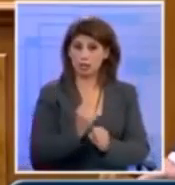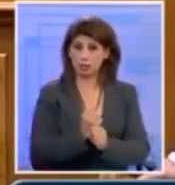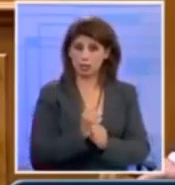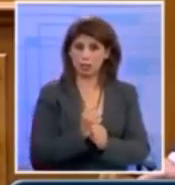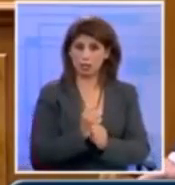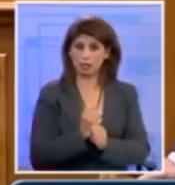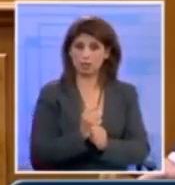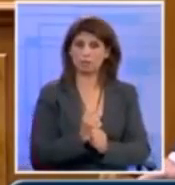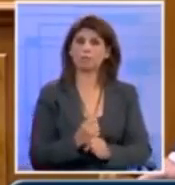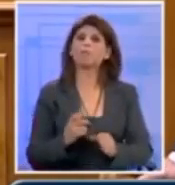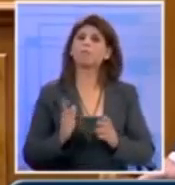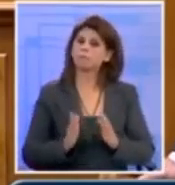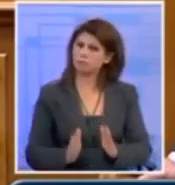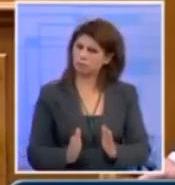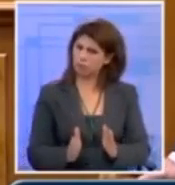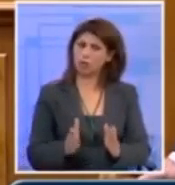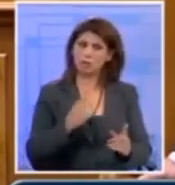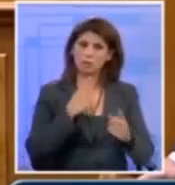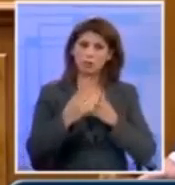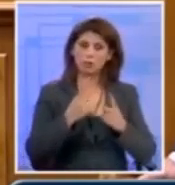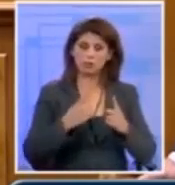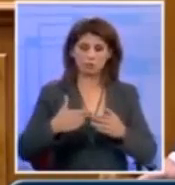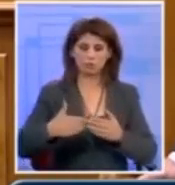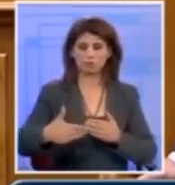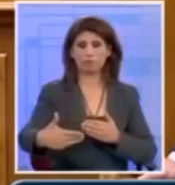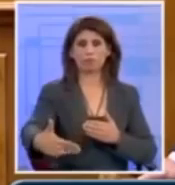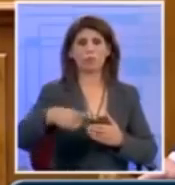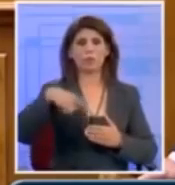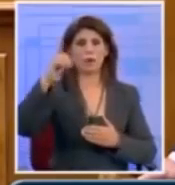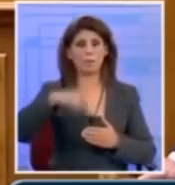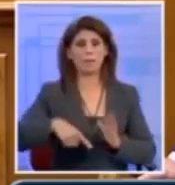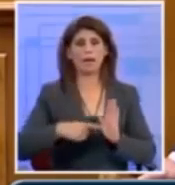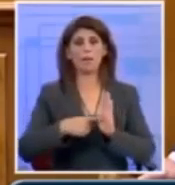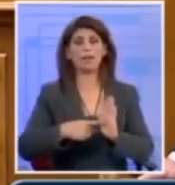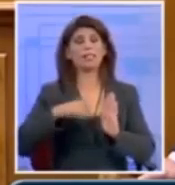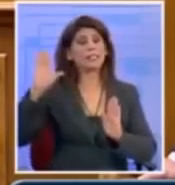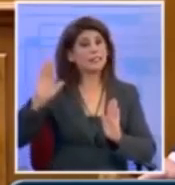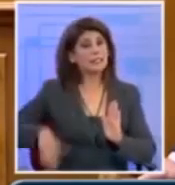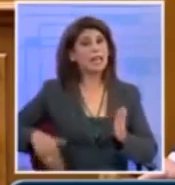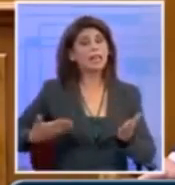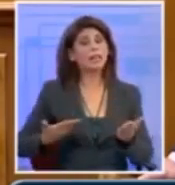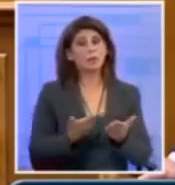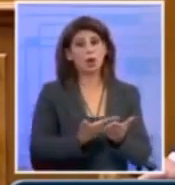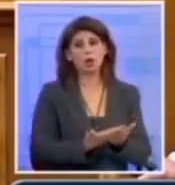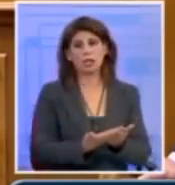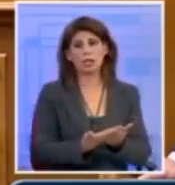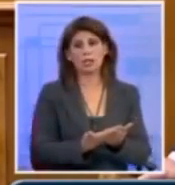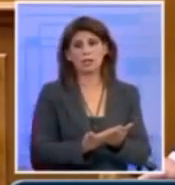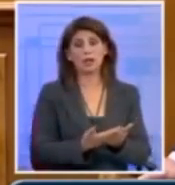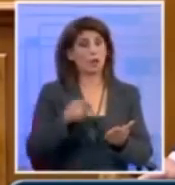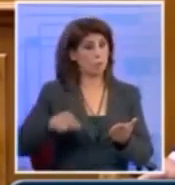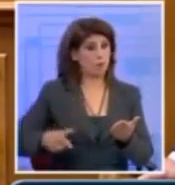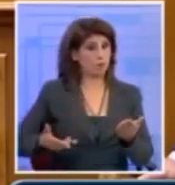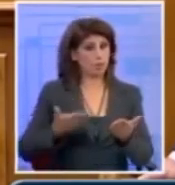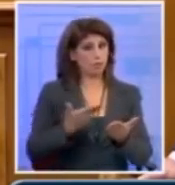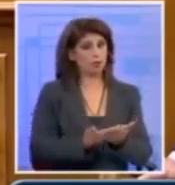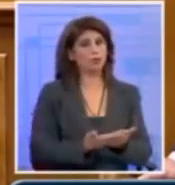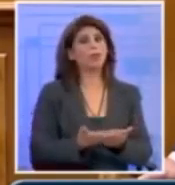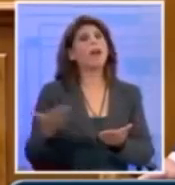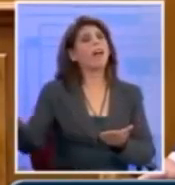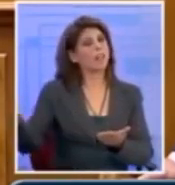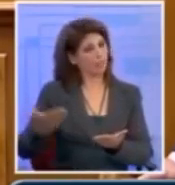προχωρήσει, είμαστε σε θέση τις επόμενες μέρες να παρουσιάσουμε την τελική πρόταση, η οποία θα έρθει και